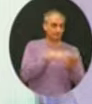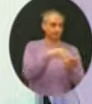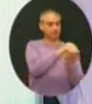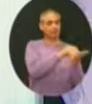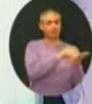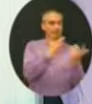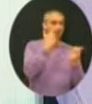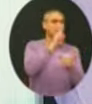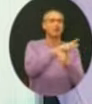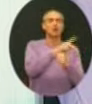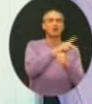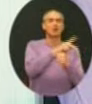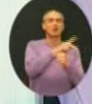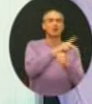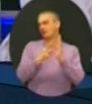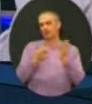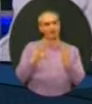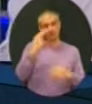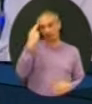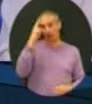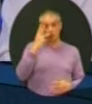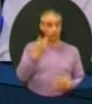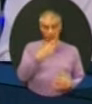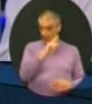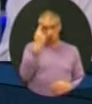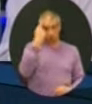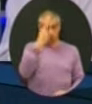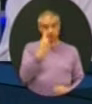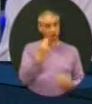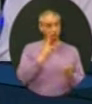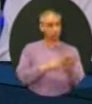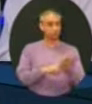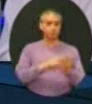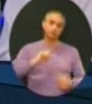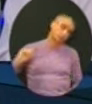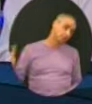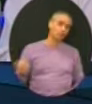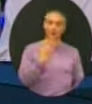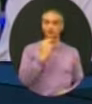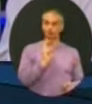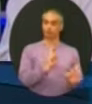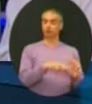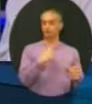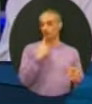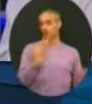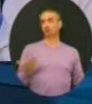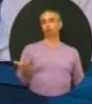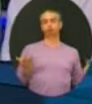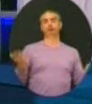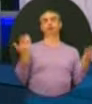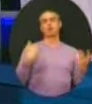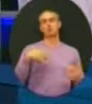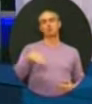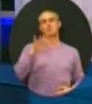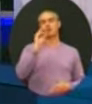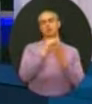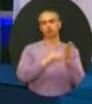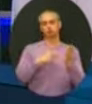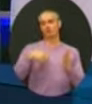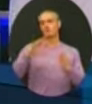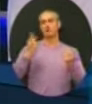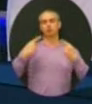אבל זה הדבר הטכני. לא. אתה לא חושב שזה נכון שכל הציבור הישראלי ישתתף ויגיד, וואלה, בחרתי את הרשימה,